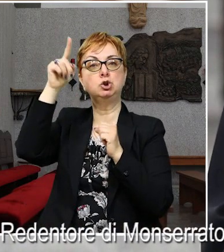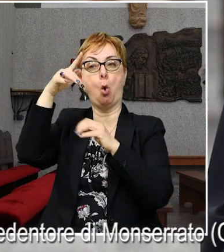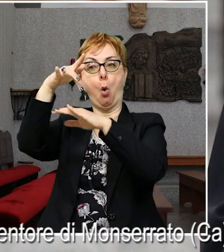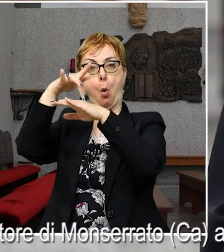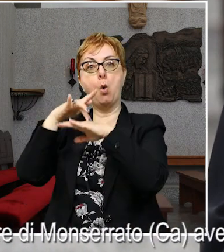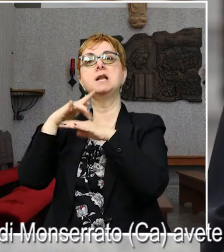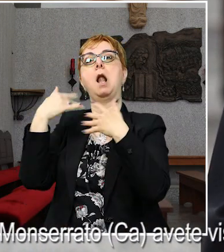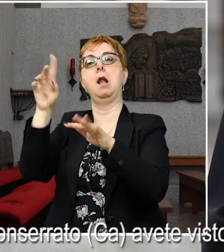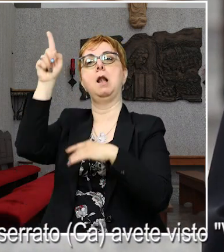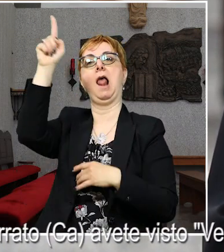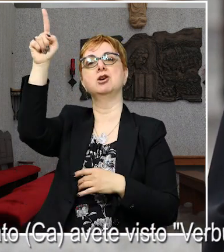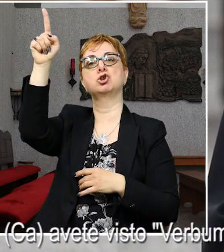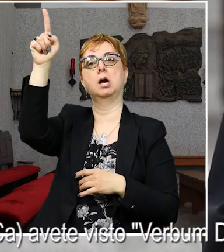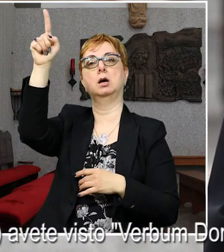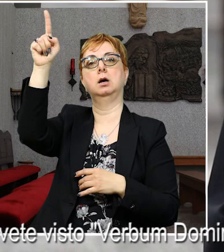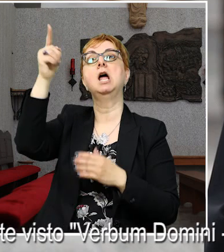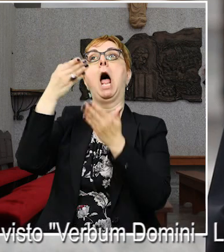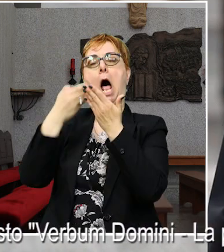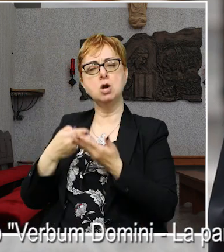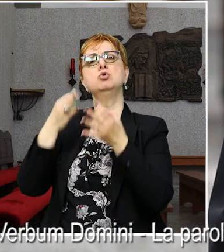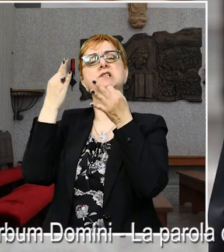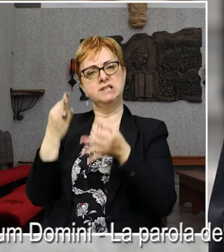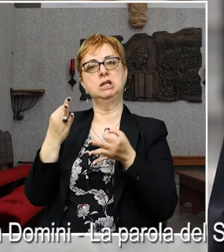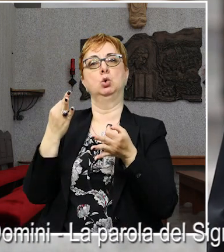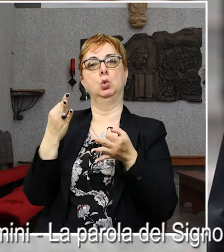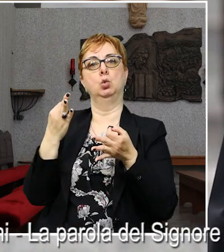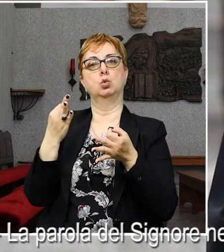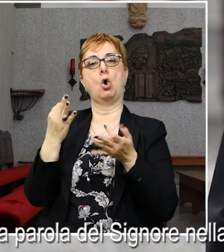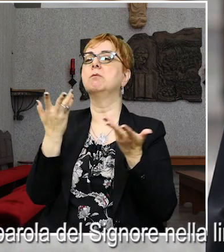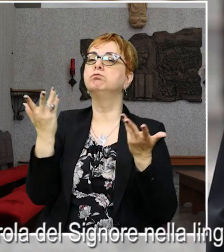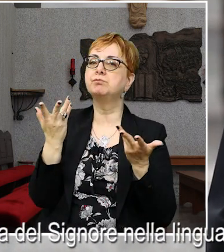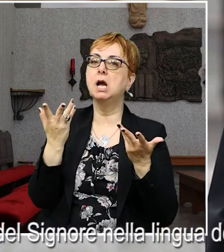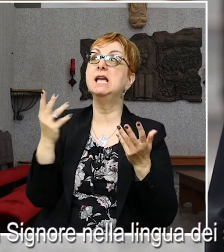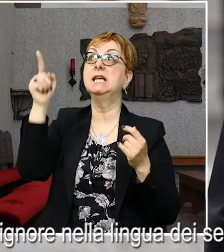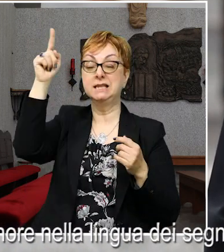santo timore di Dio ci aiuterà non solo ad